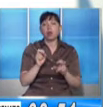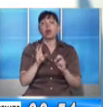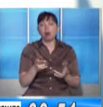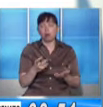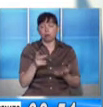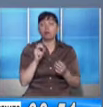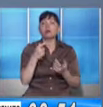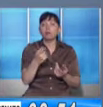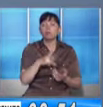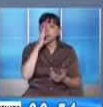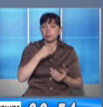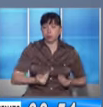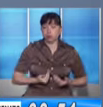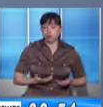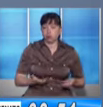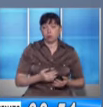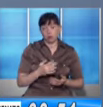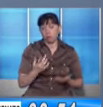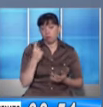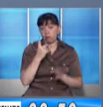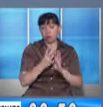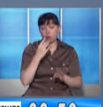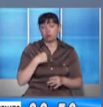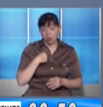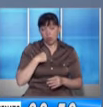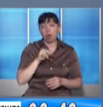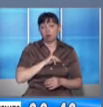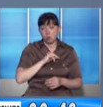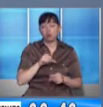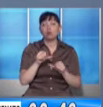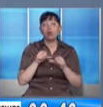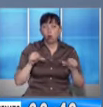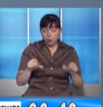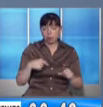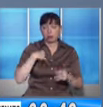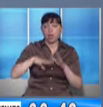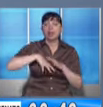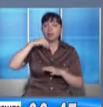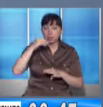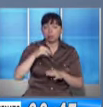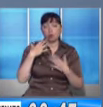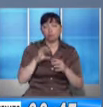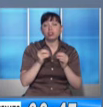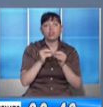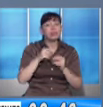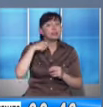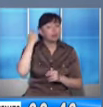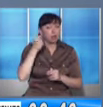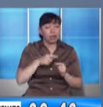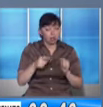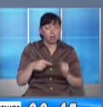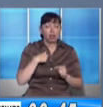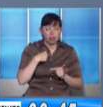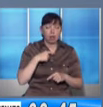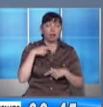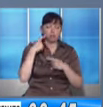să trăiți? În primul rând, fiind funcționar public și ales local, de mai bine de 10 ani, declar la